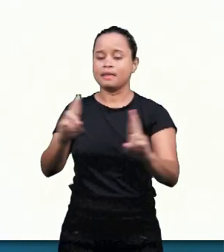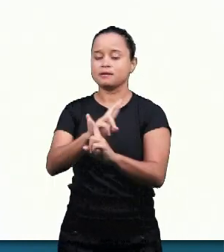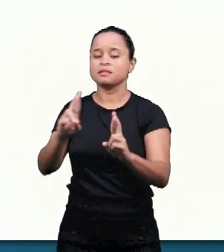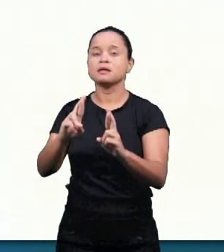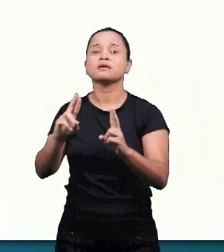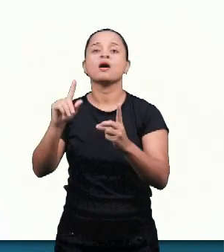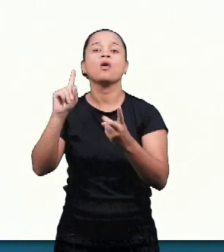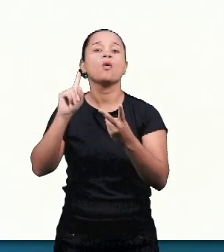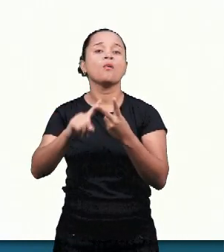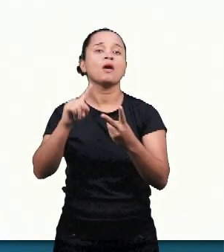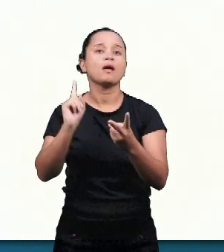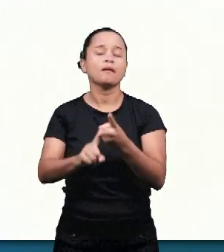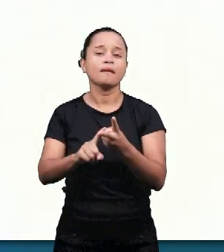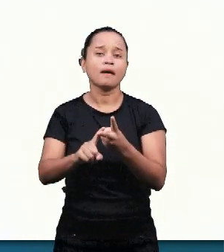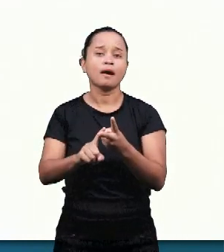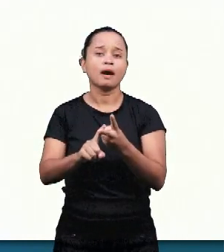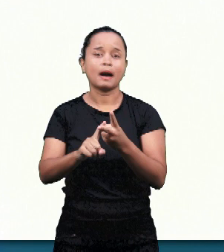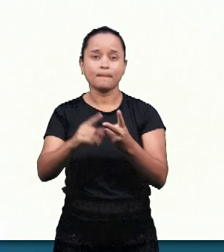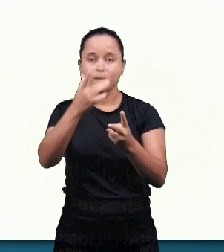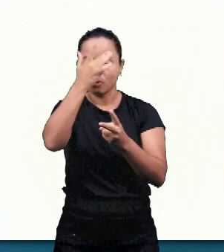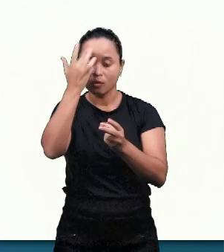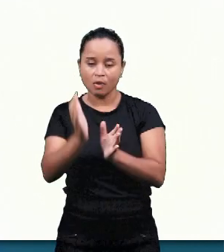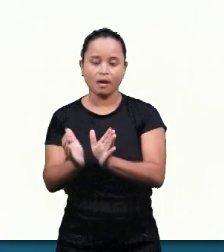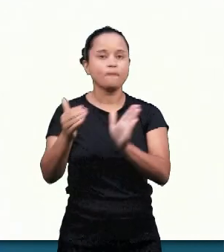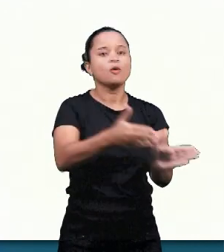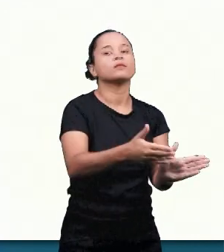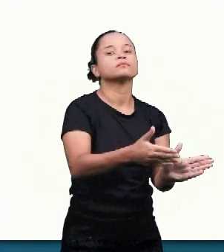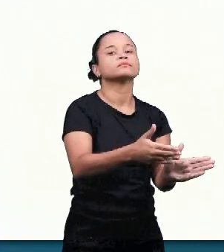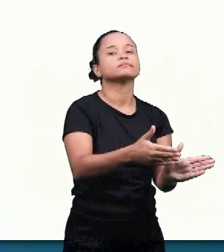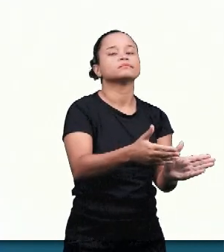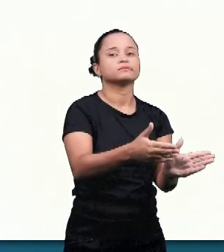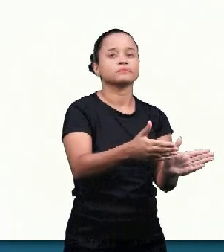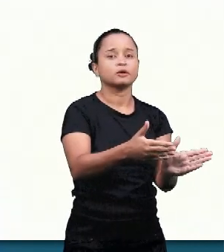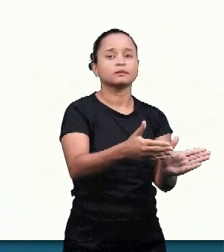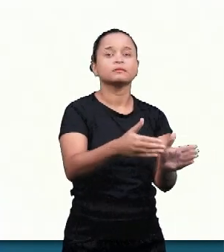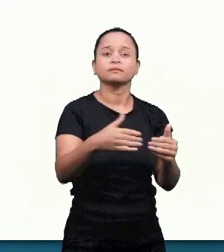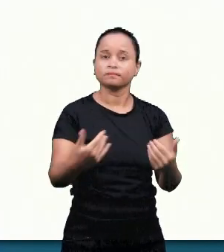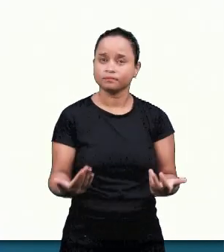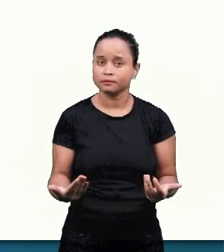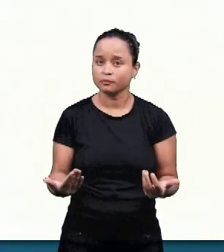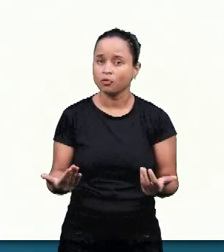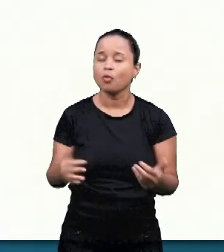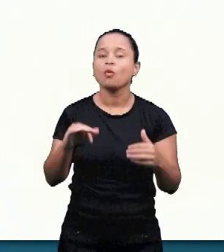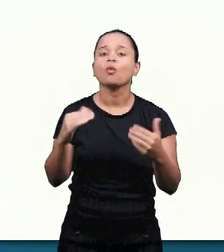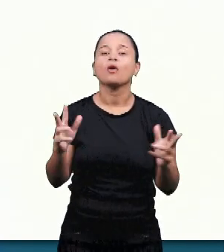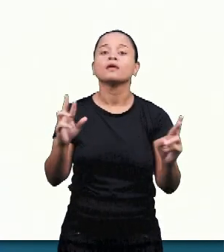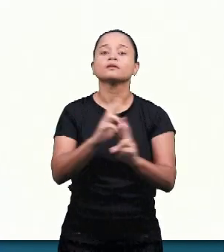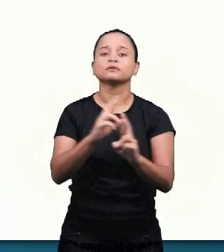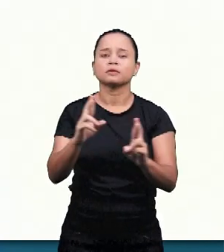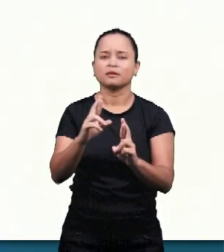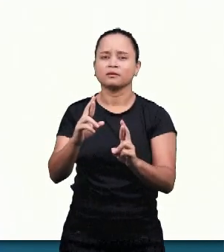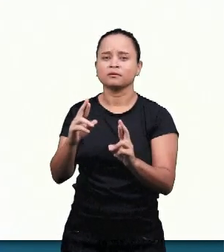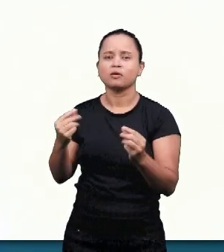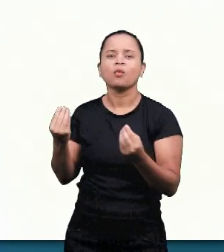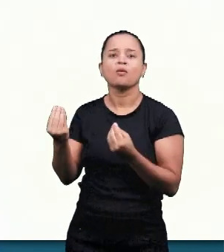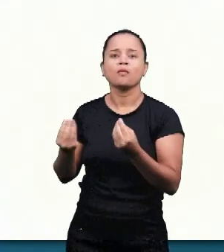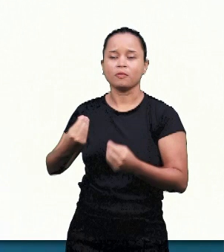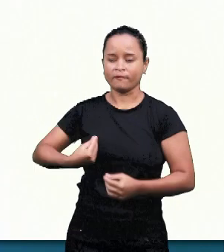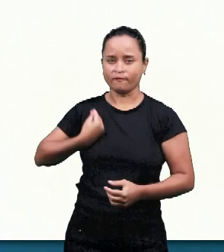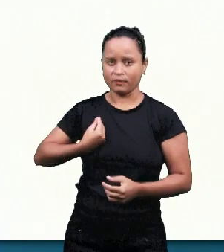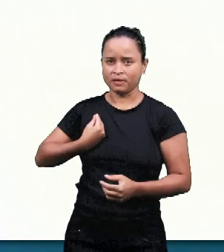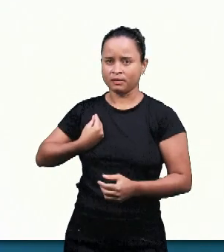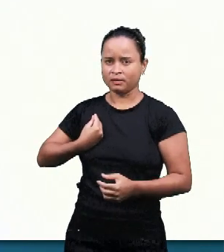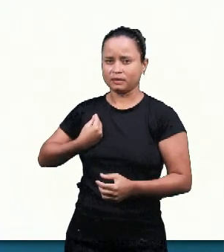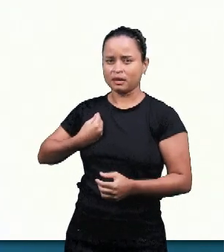l'anathème et l'apostate, elle fait référence à des problèmes naturellement par rapport à Dieu, la vie